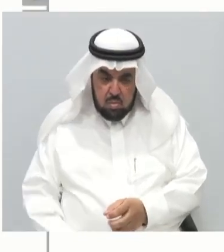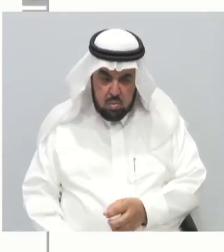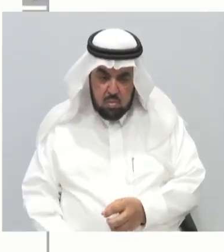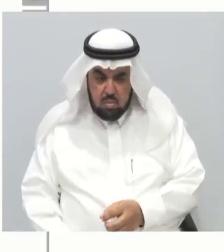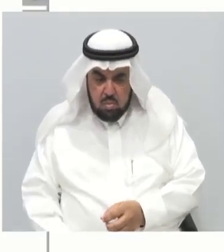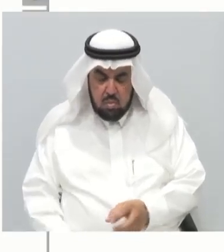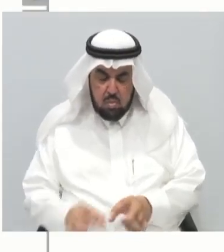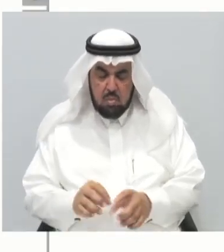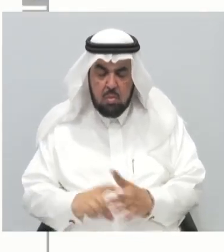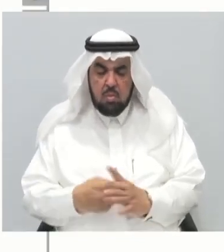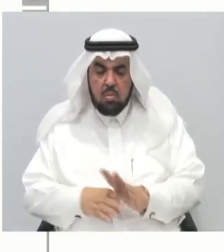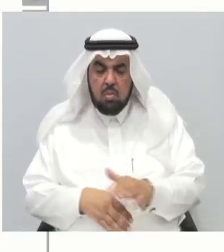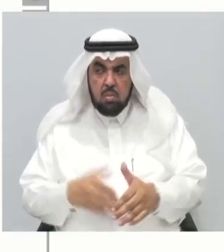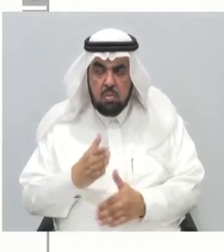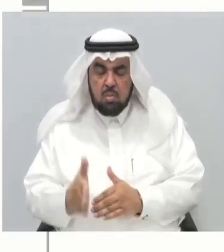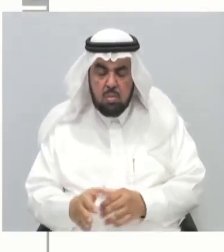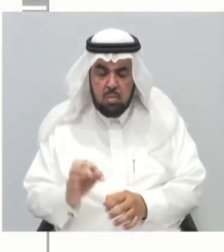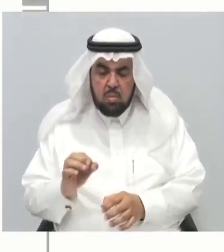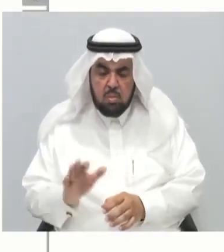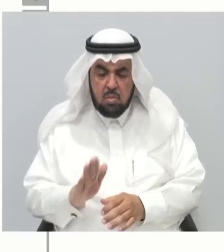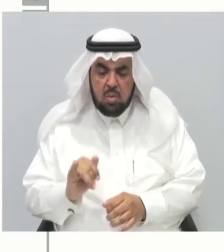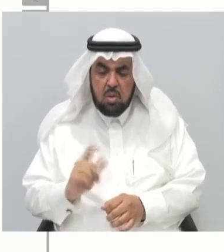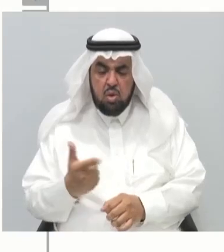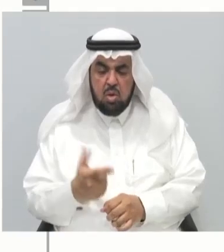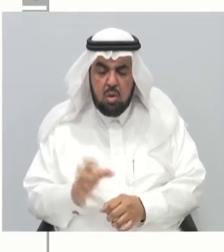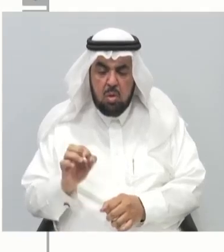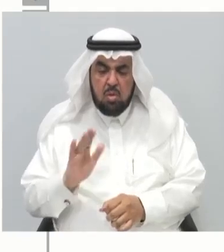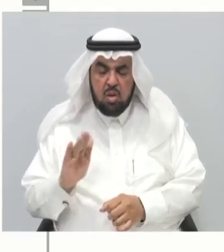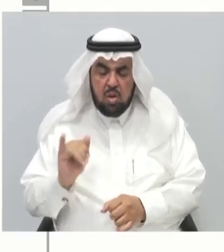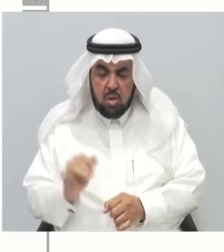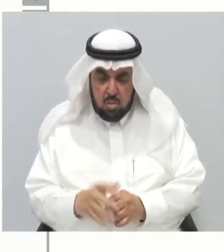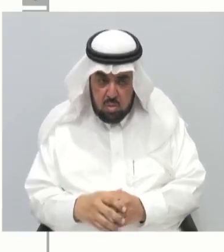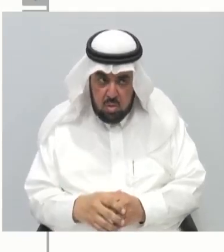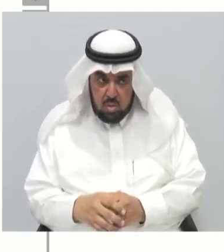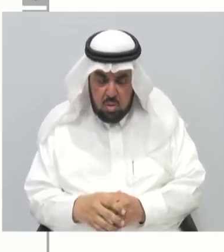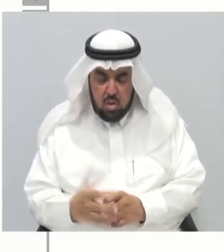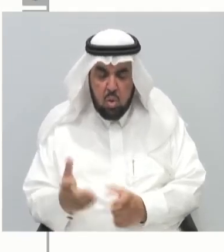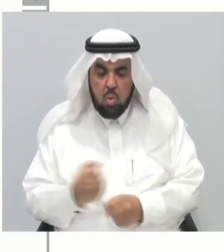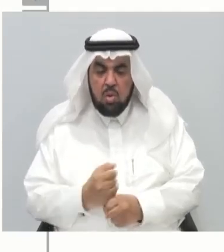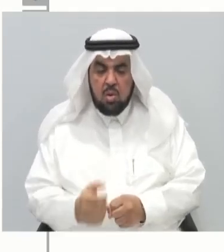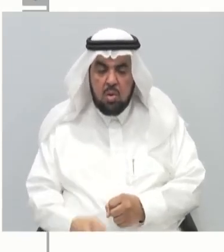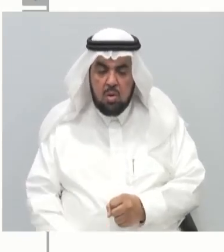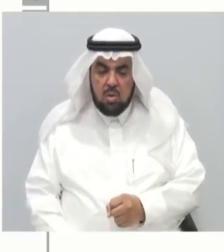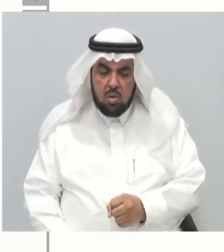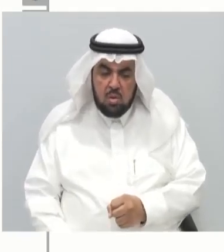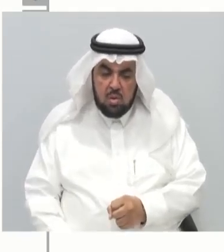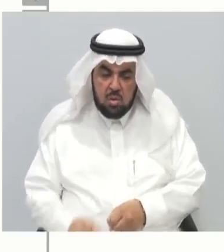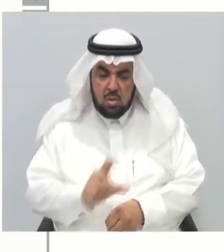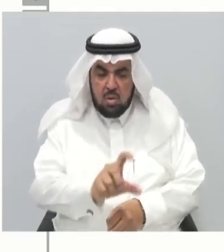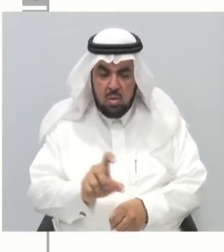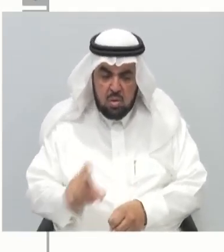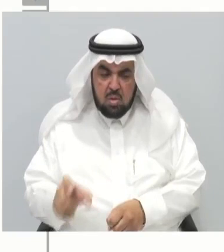ببرمجه ريبوت يتقدم 50 سم بسرعه 50 سم فماذا اقوم افتح اللبنات